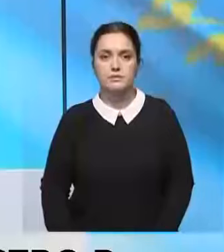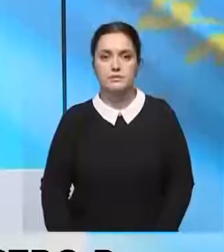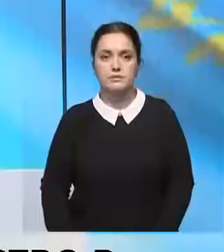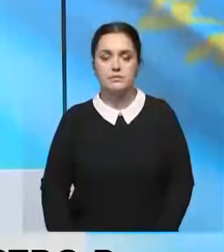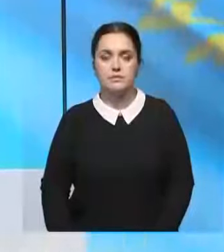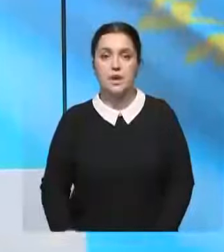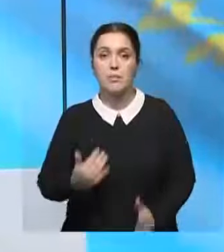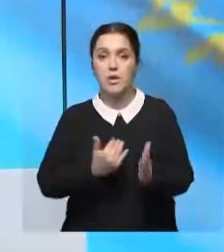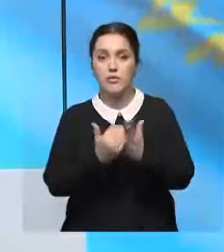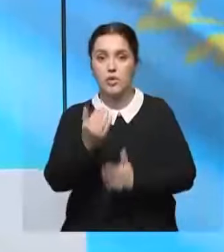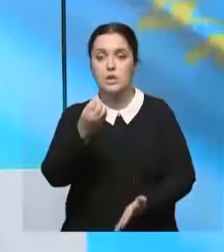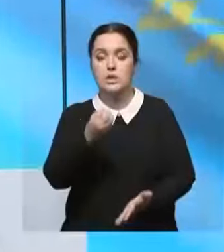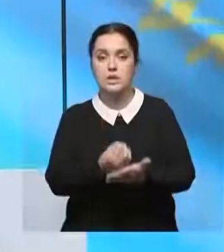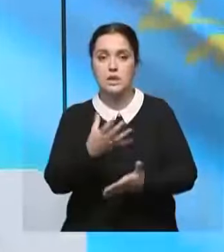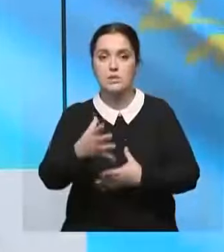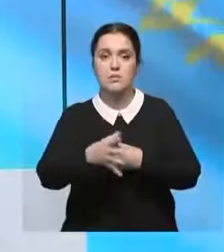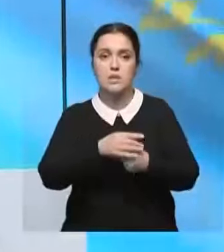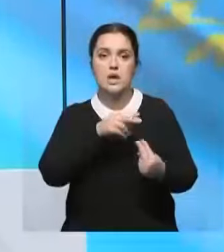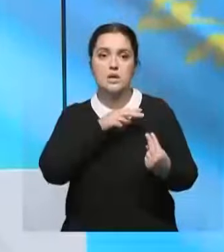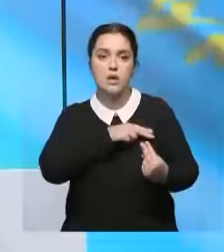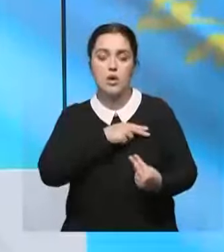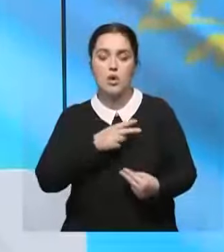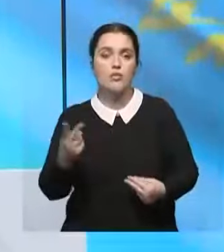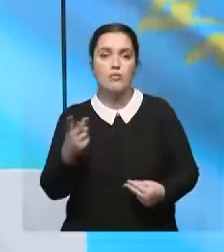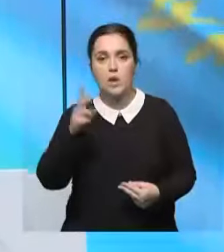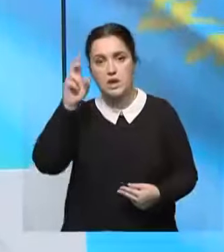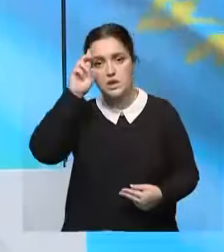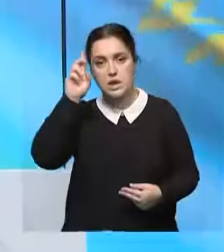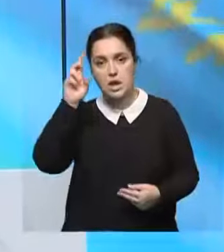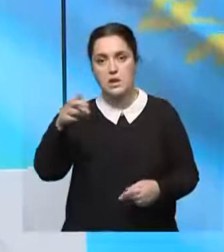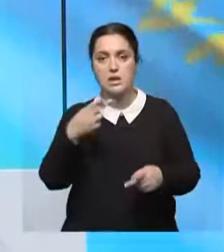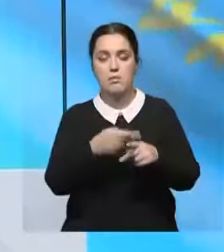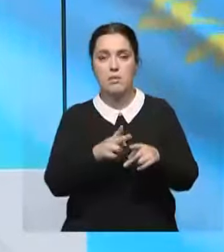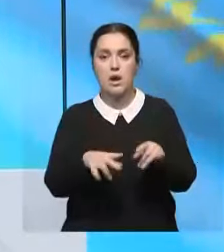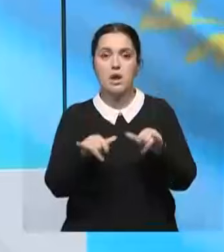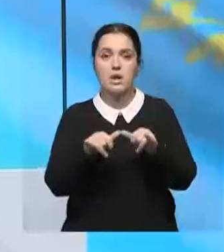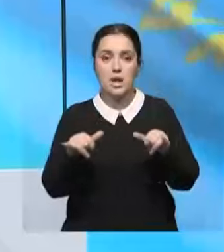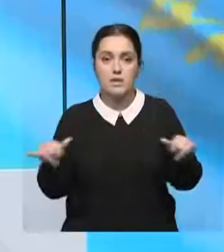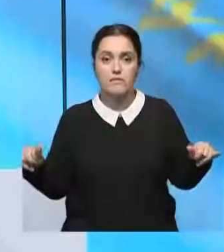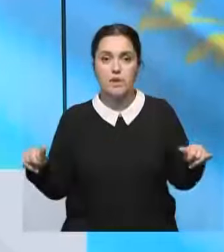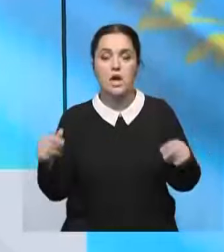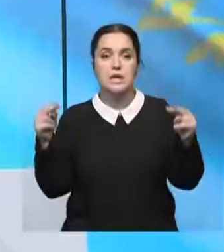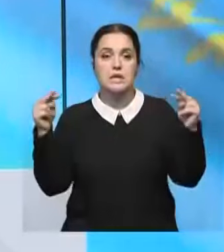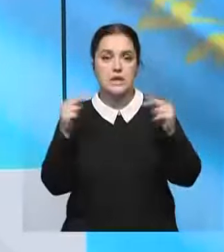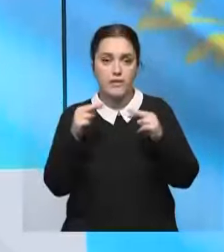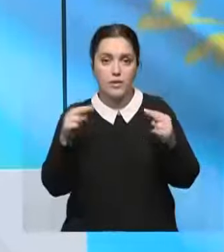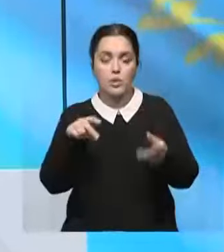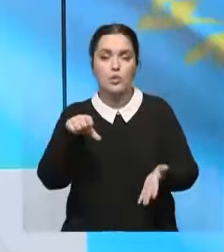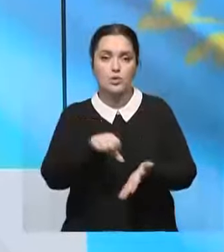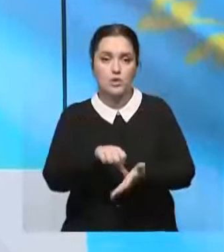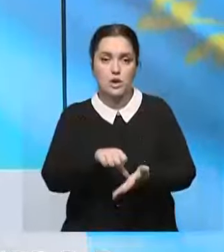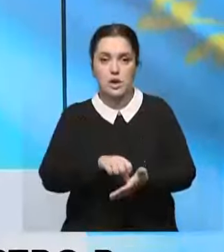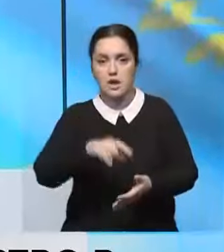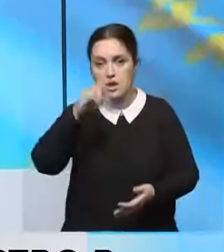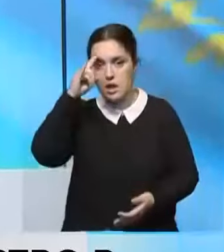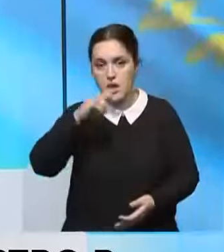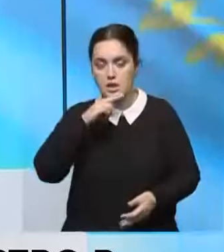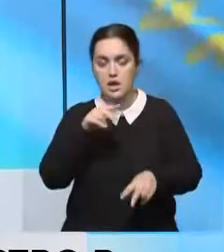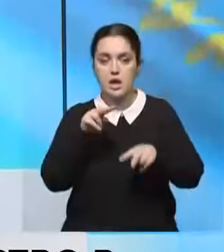Мы высоко ценим сотрудничество между двумя странами, которое непрерывно развивается. Об этом свидетельствует участие Казахстана в